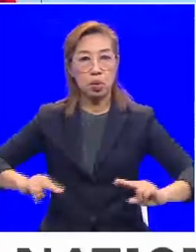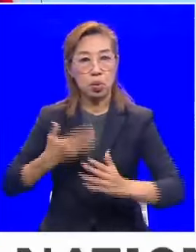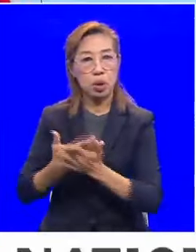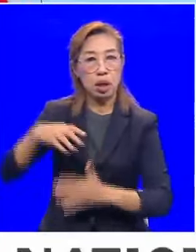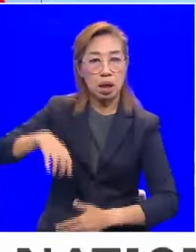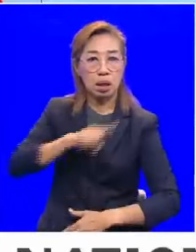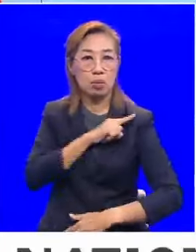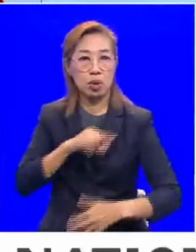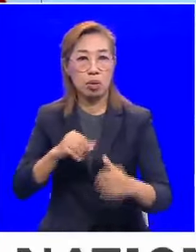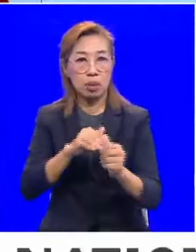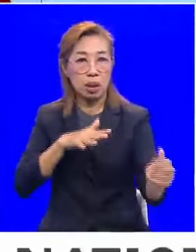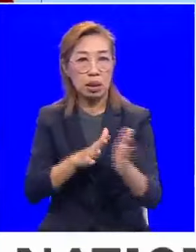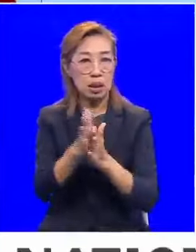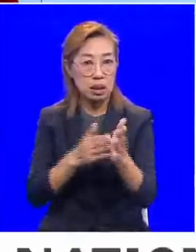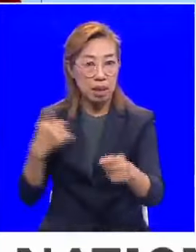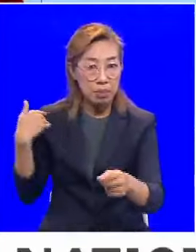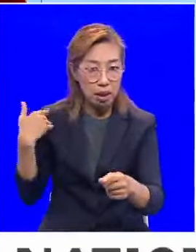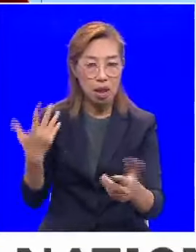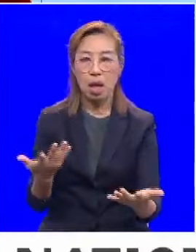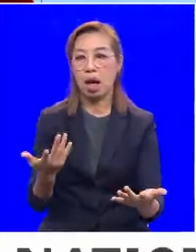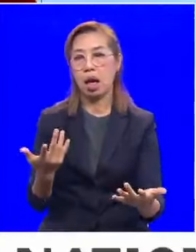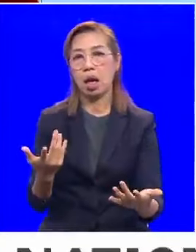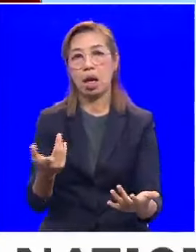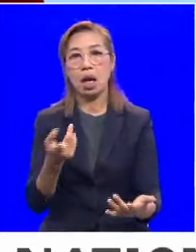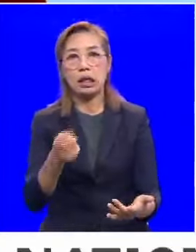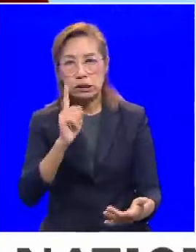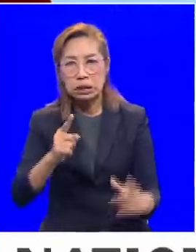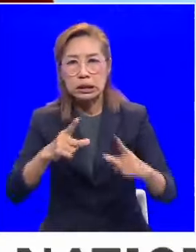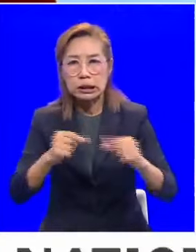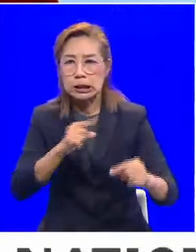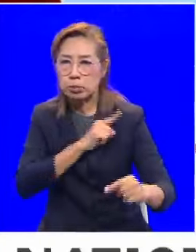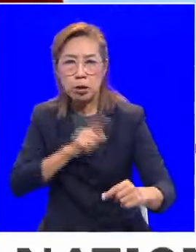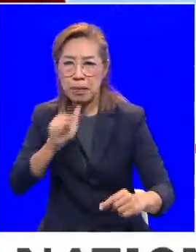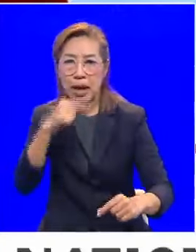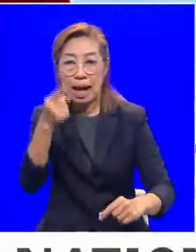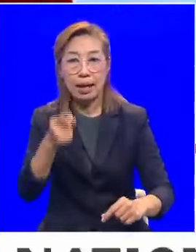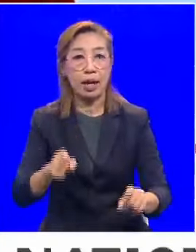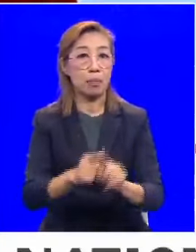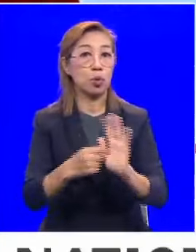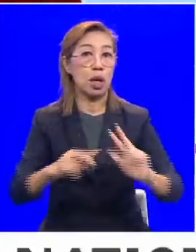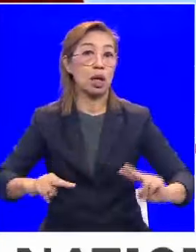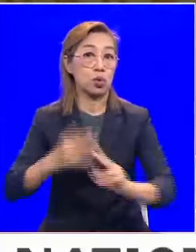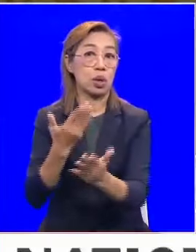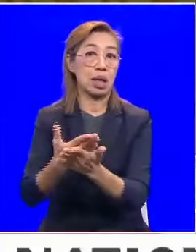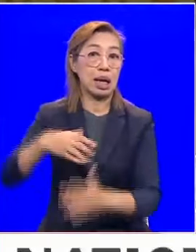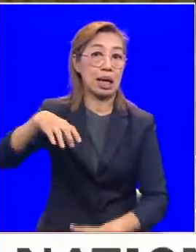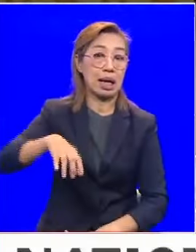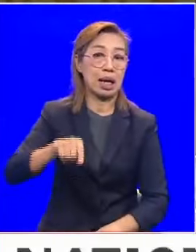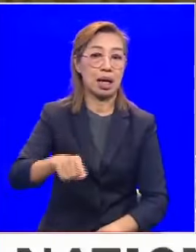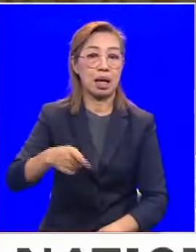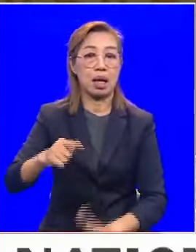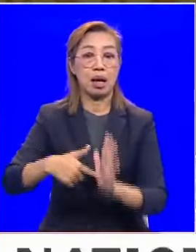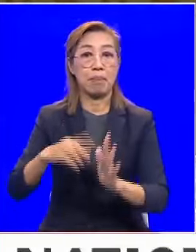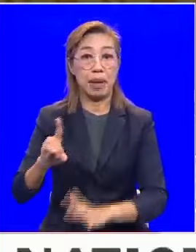ลูกโซ่ด้วยทีนี้หลายคนก็บอกอ้าใครเป็นเจ้าภาพหลักกันแน่อย่างกระทรวงการคลังเองนะครับท่านปลักระทรวงการคลังวรนแสงสนิทครับก็บอก